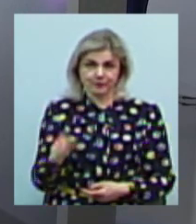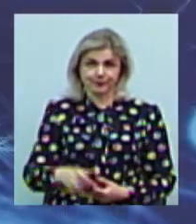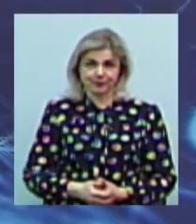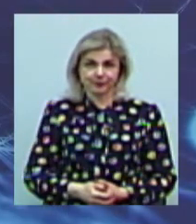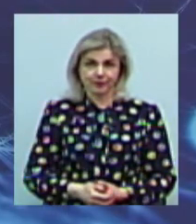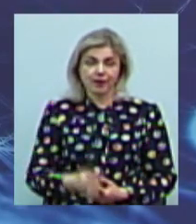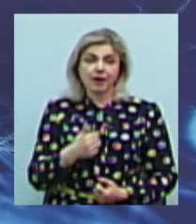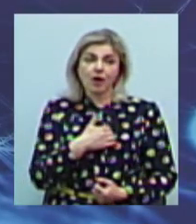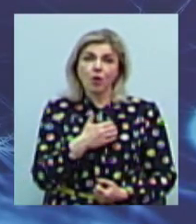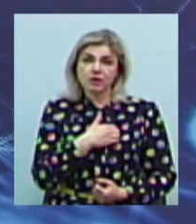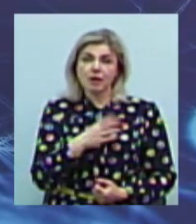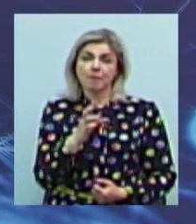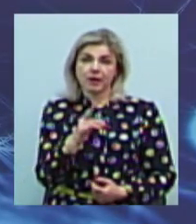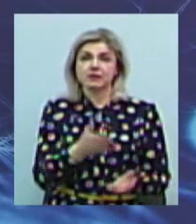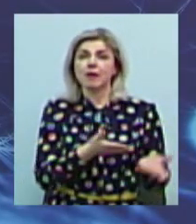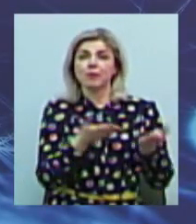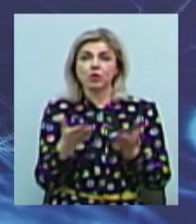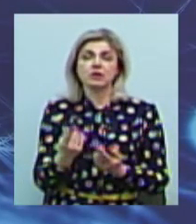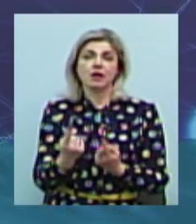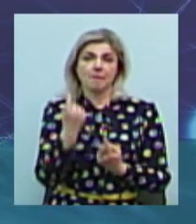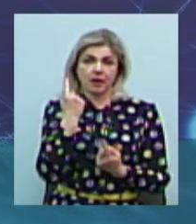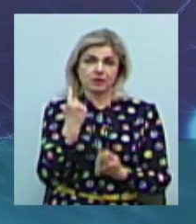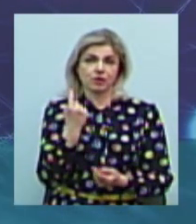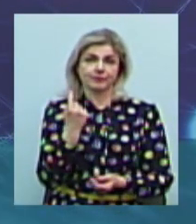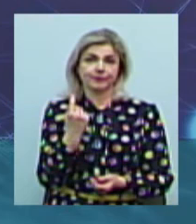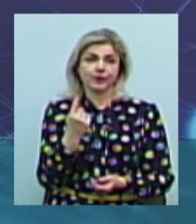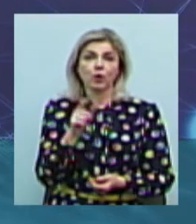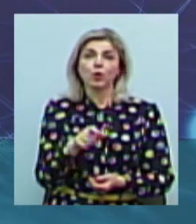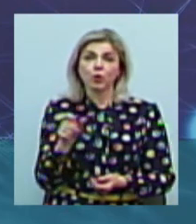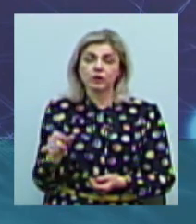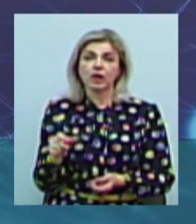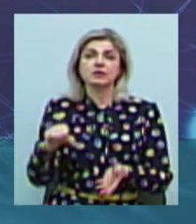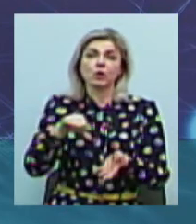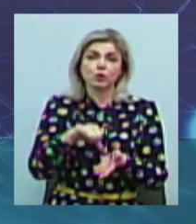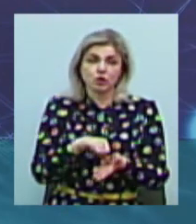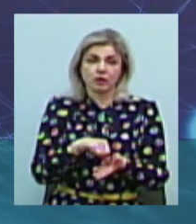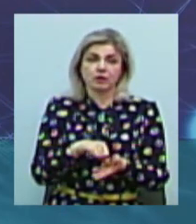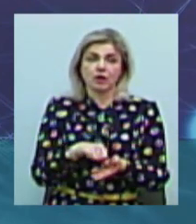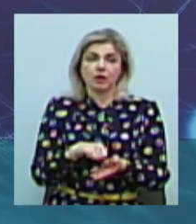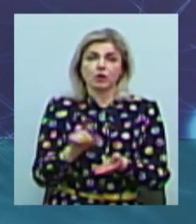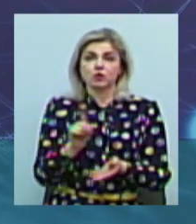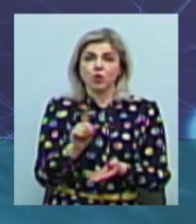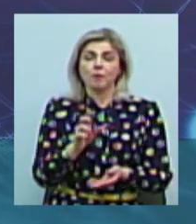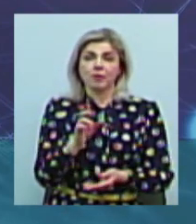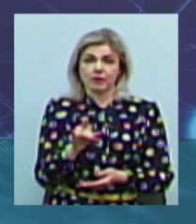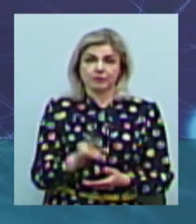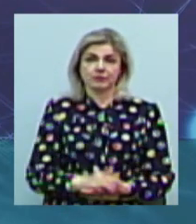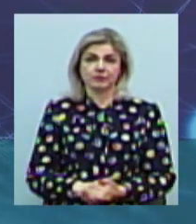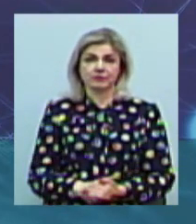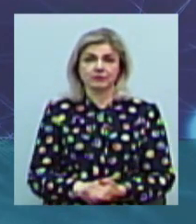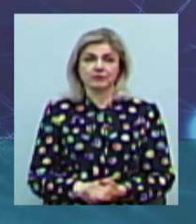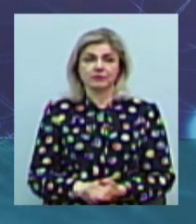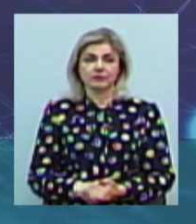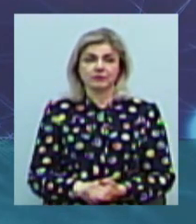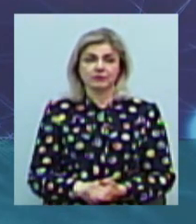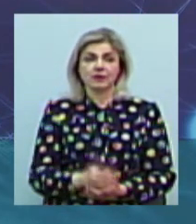Ну, я би хотіла запросити, перш за все, людей залучатися до того, щоб ваші